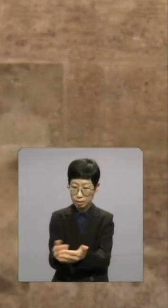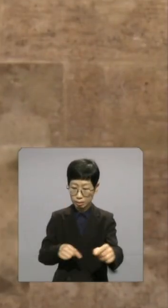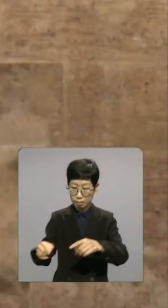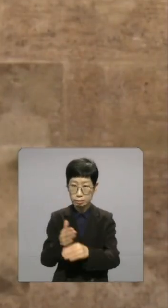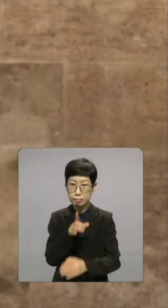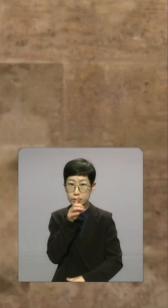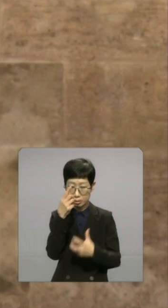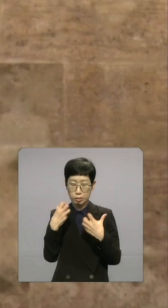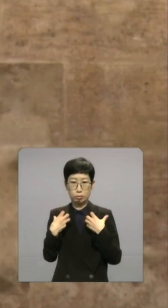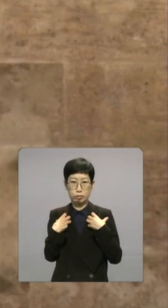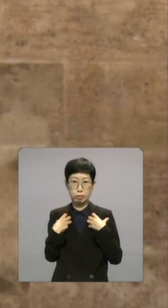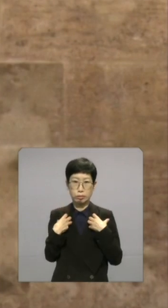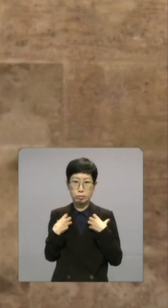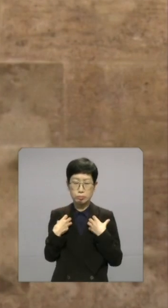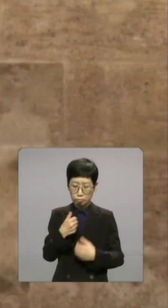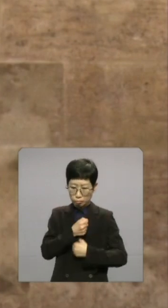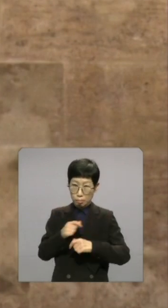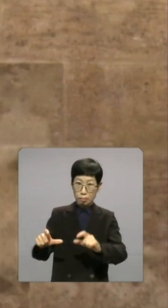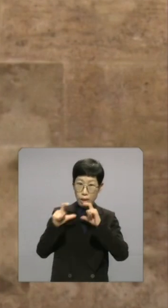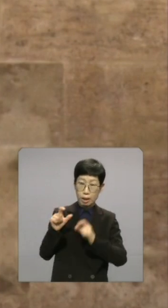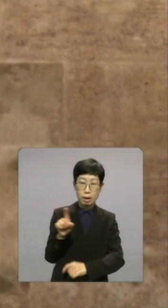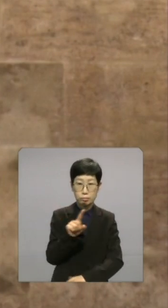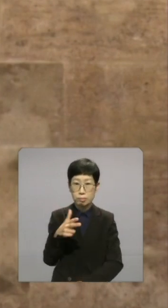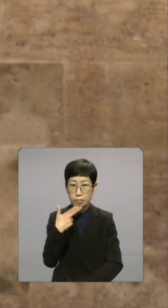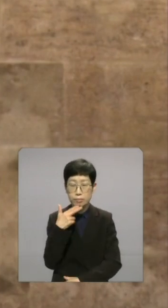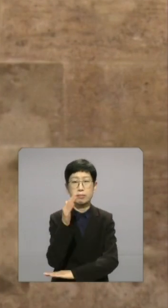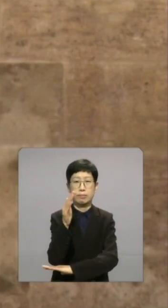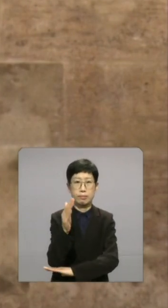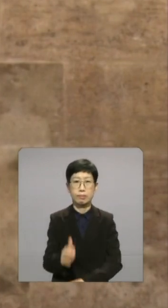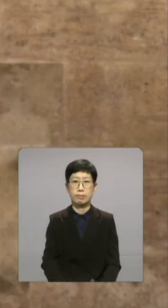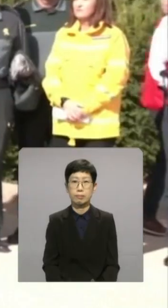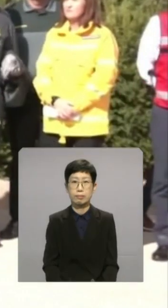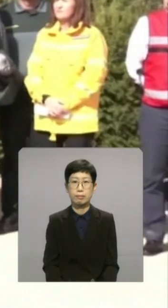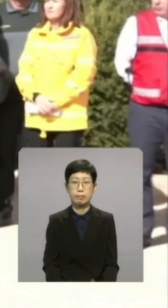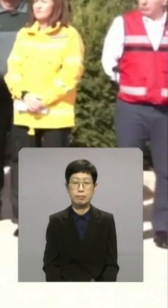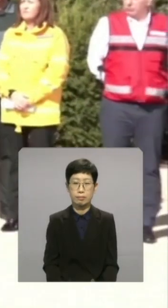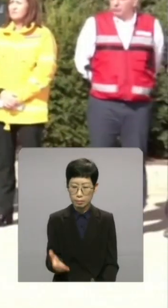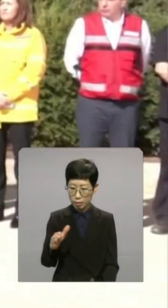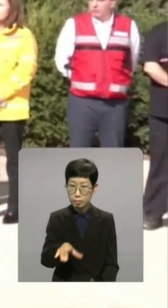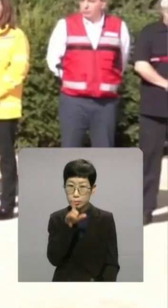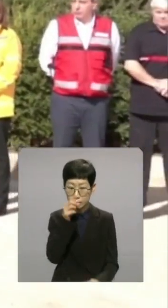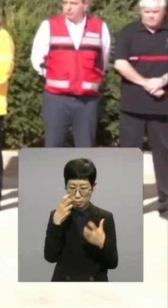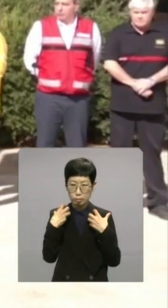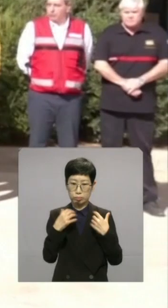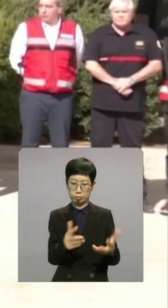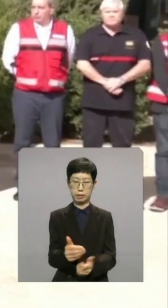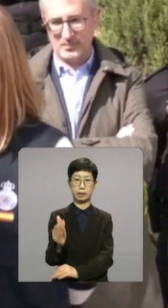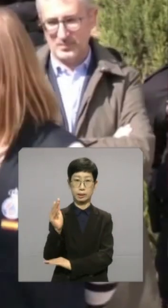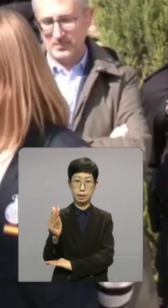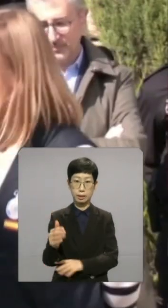있는 중앙정부로부터 조기에 경고받지 못했다고 항변했습니다. 하지만 중앙정부는